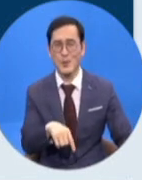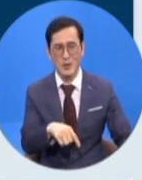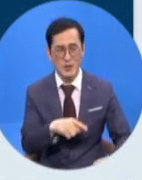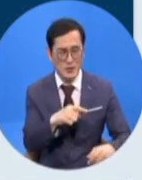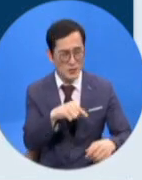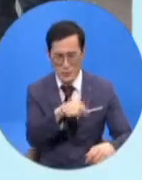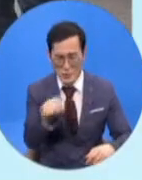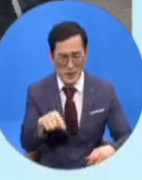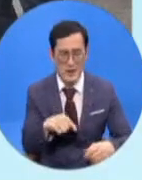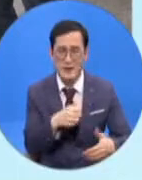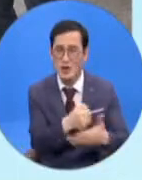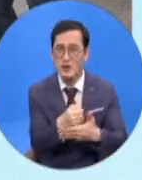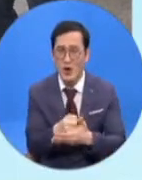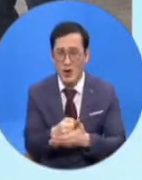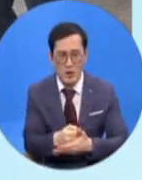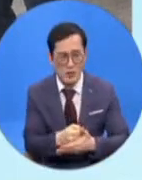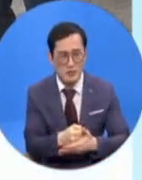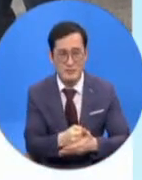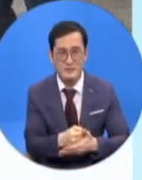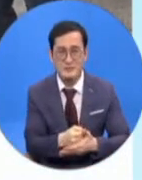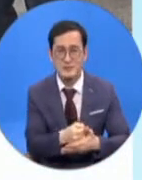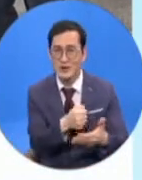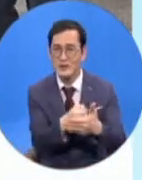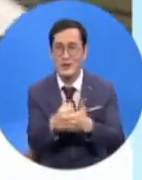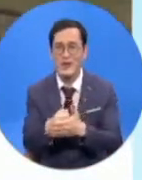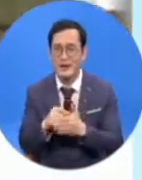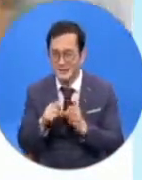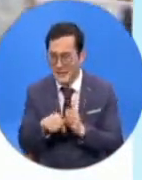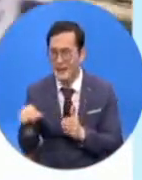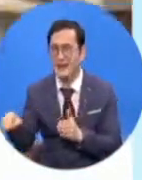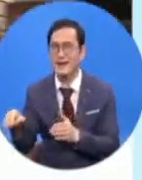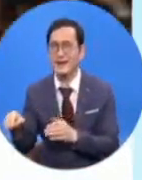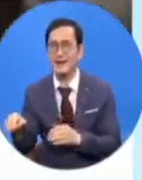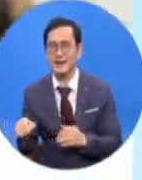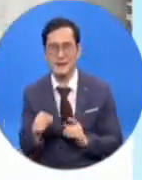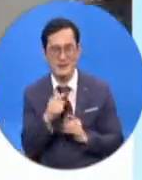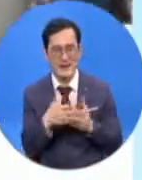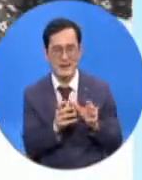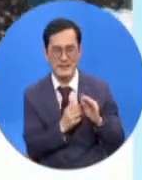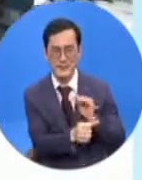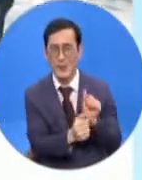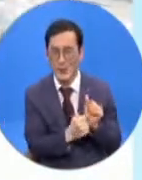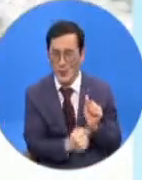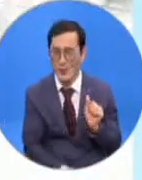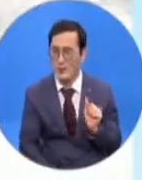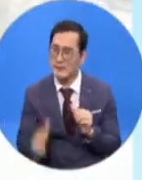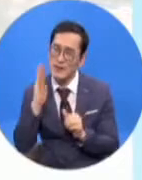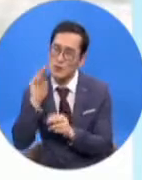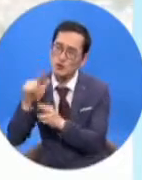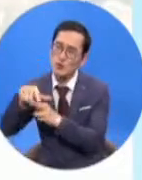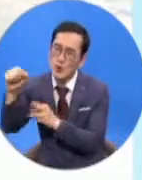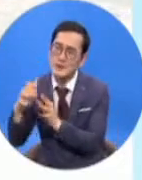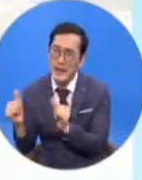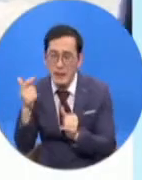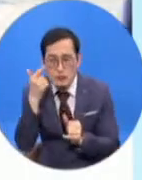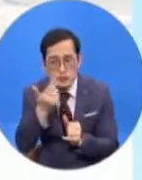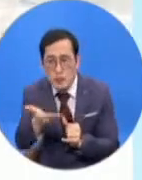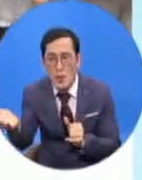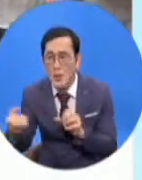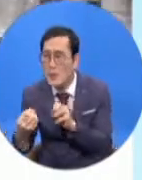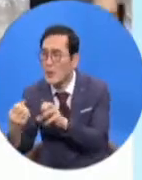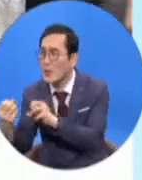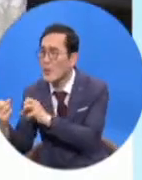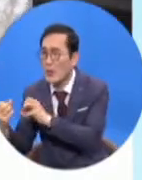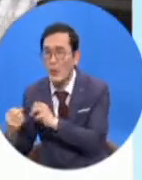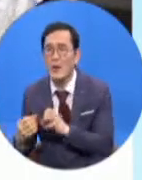청취하는 더 필요하다고 봐요 왜냐하면 이 주 대표가 왜 그렇죠 왜냐면 이걸 일방적으로 모두가 결정 해버리면 내어 들이 너무 만찬을 리얼